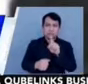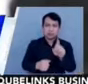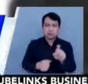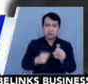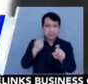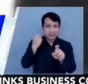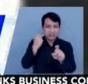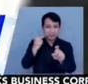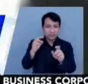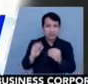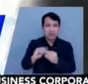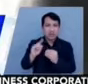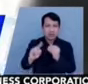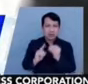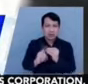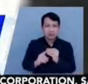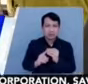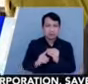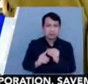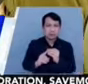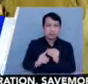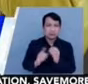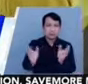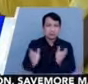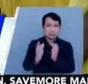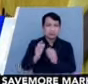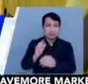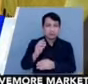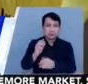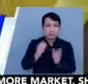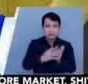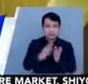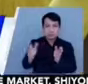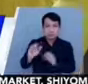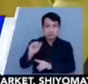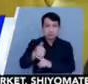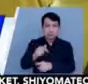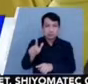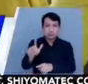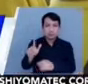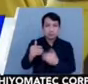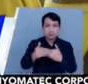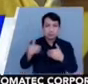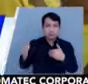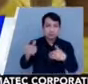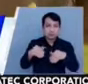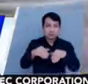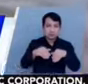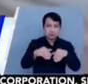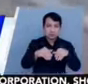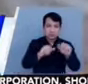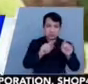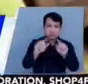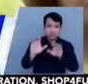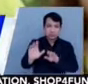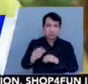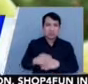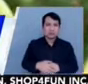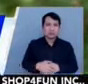Ninoy kaugnay ng pag-urong ng palasyo ng Ninoy Aquino Day sa August 23 para po dikit sa weekend.